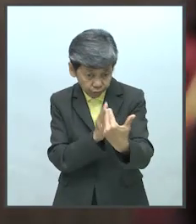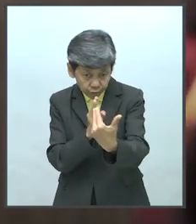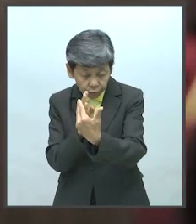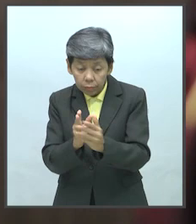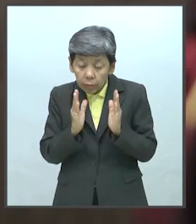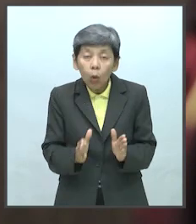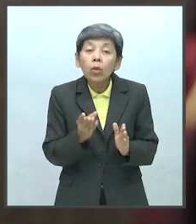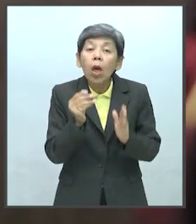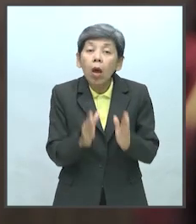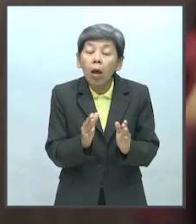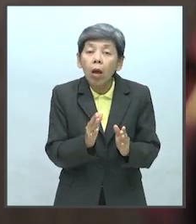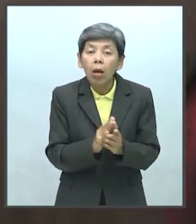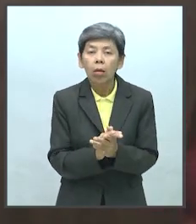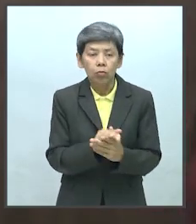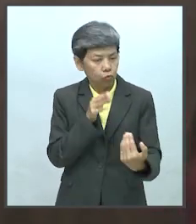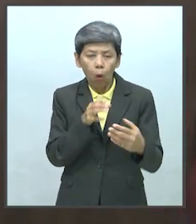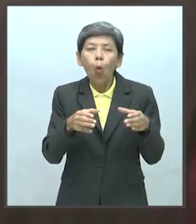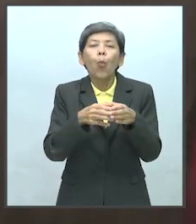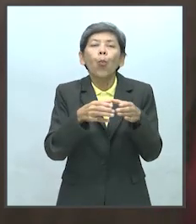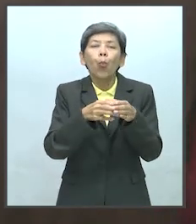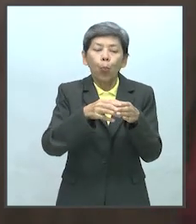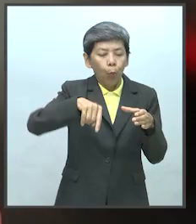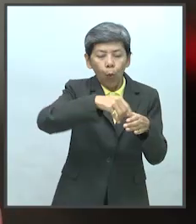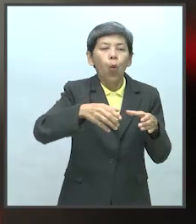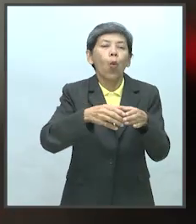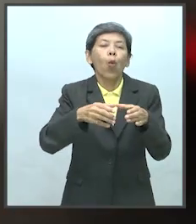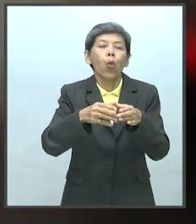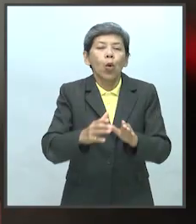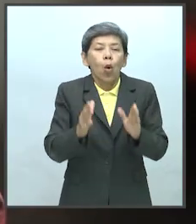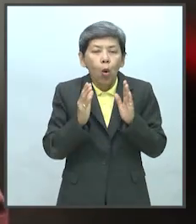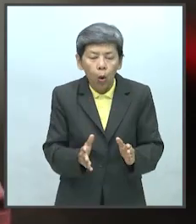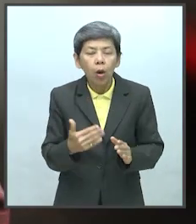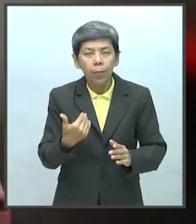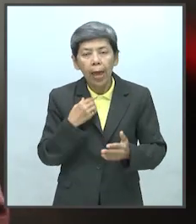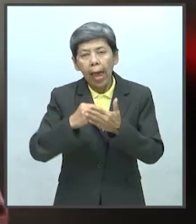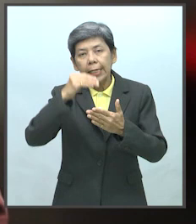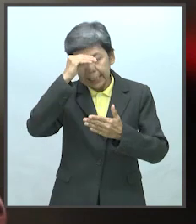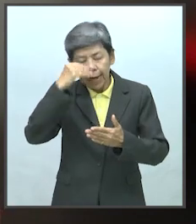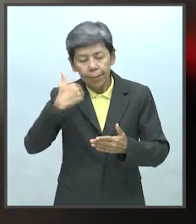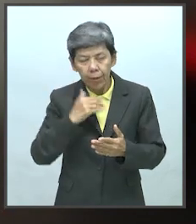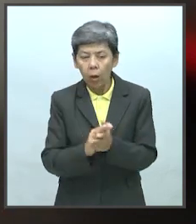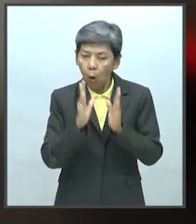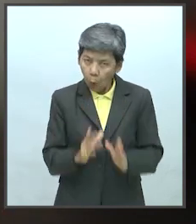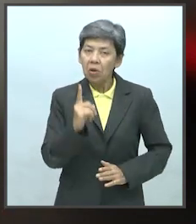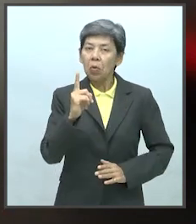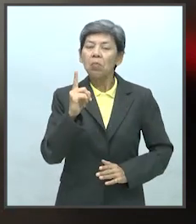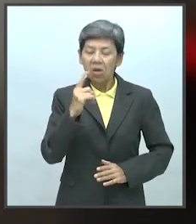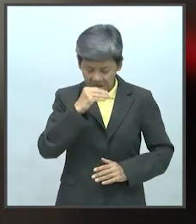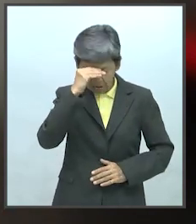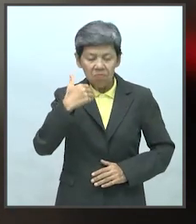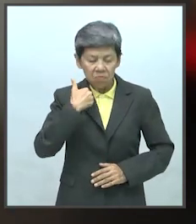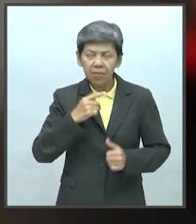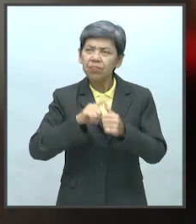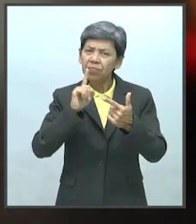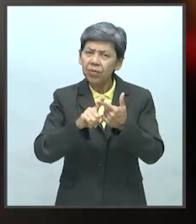าสนึงนี่มีกี่คนนะคะ เป็นเฉพาะกลุ่มนั้นๆครับเพราะว่าบางท่านก็จะเรียนมาก็จะเป็นท่านเดียวก็มี ครับ หรือบ